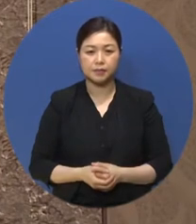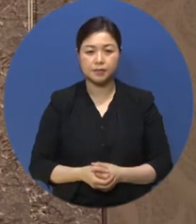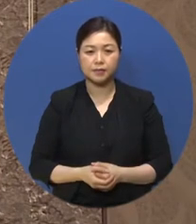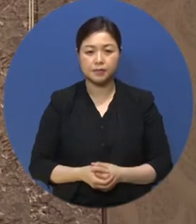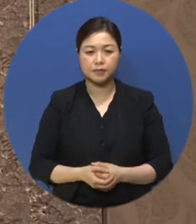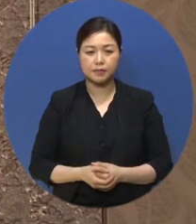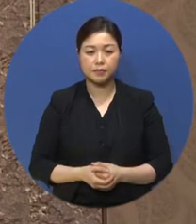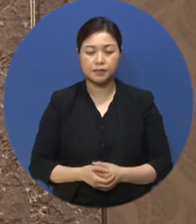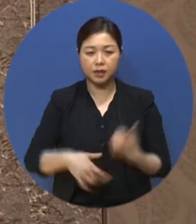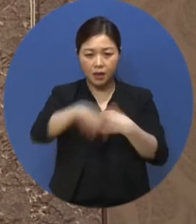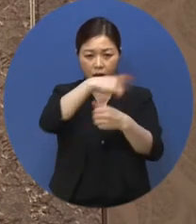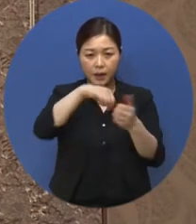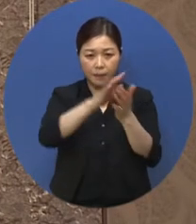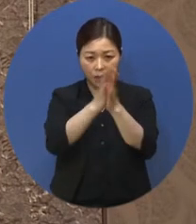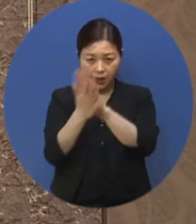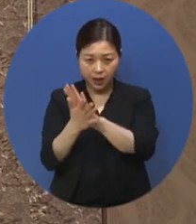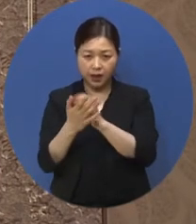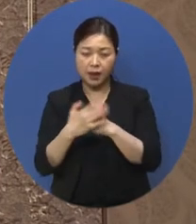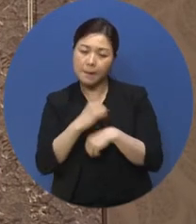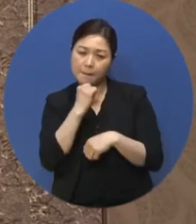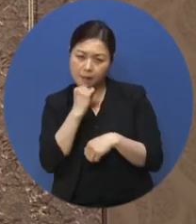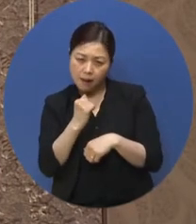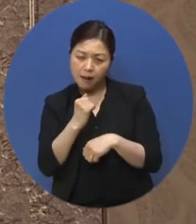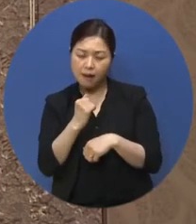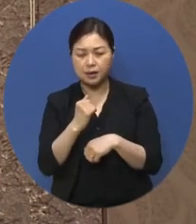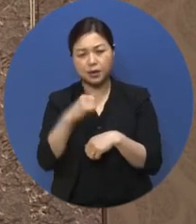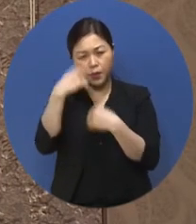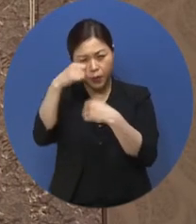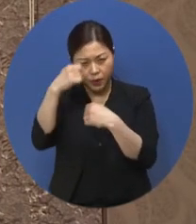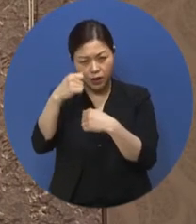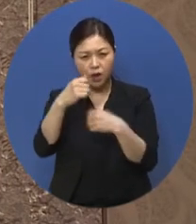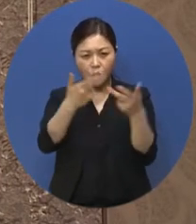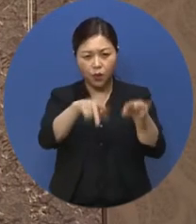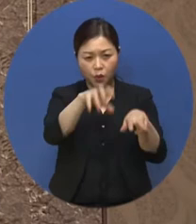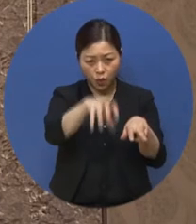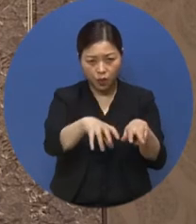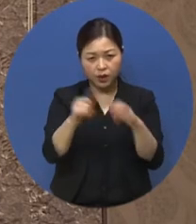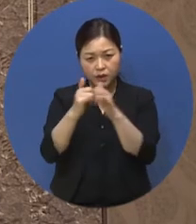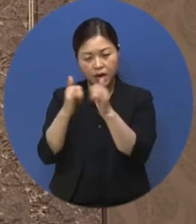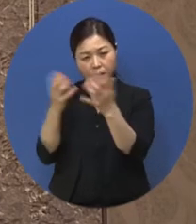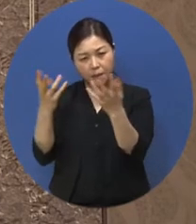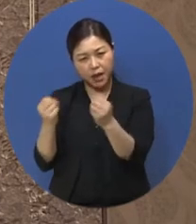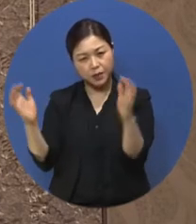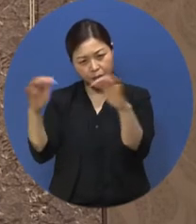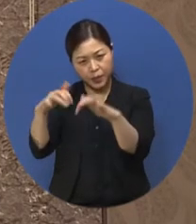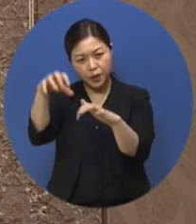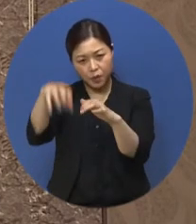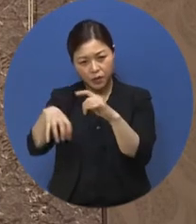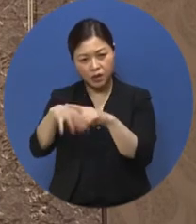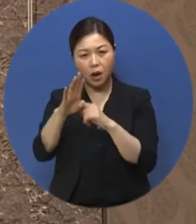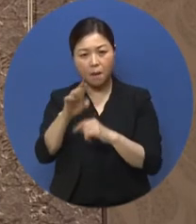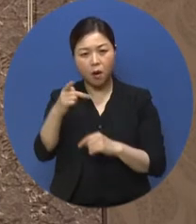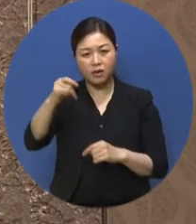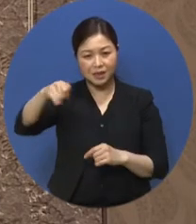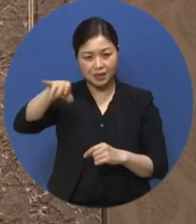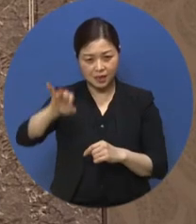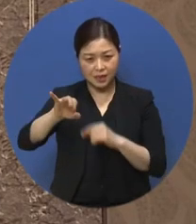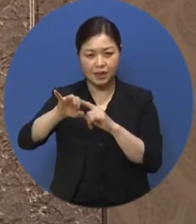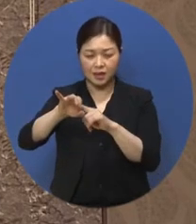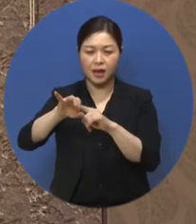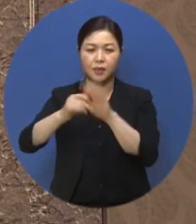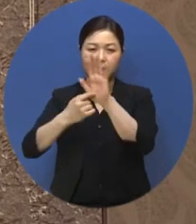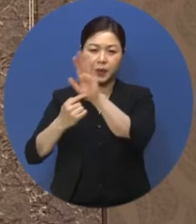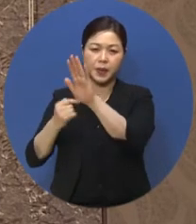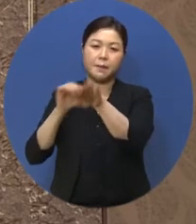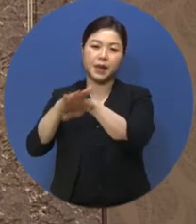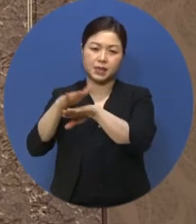그런 트렌드가 예. 소규모 공연, 뭐 공원이나 뭐 사람이 많이 모인 데서 버스킹 같은 거 이렇게 하는 그런 공연으로 바뀔 것